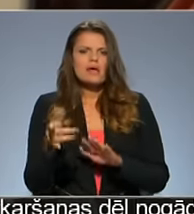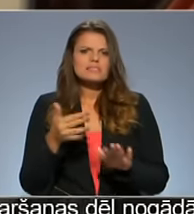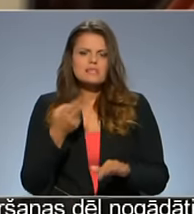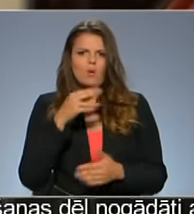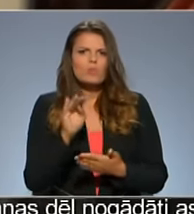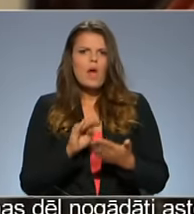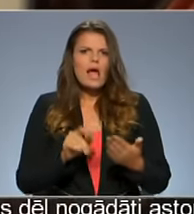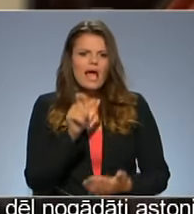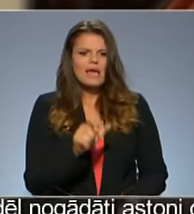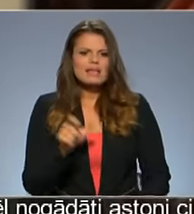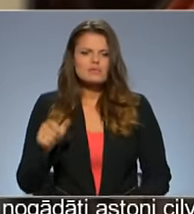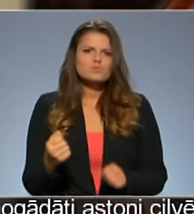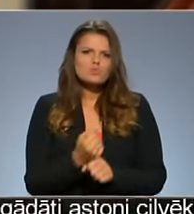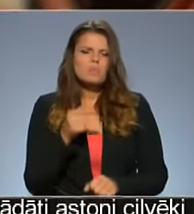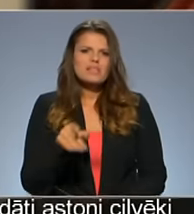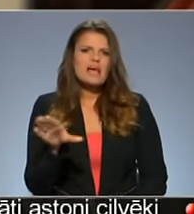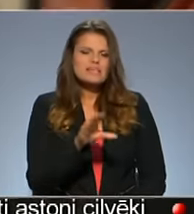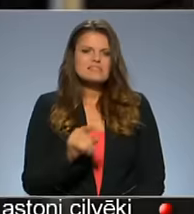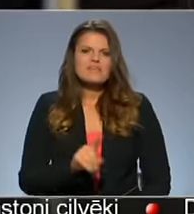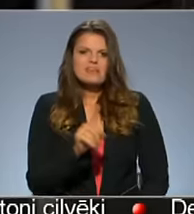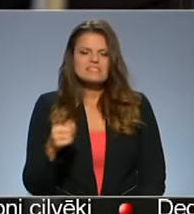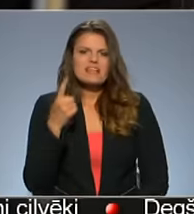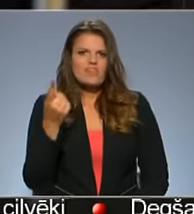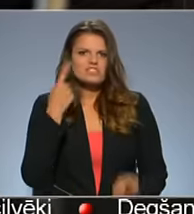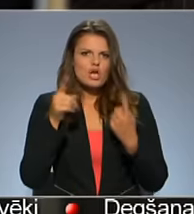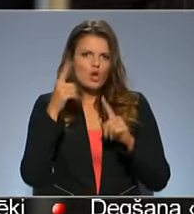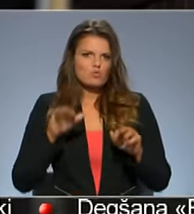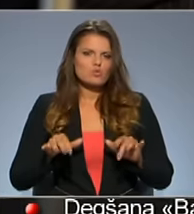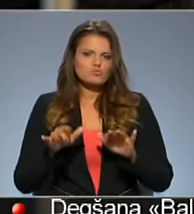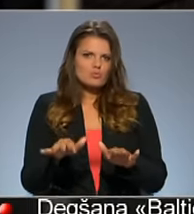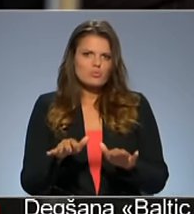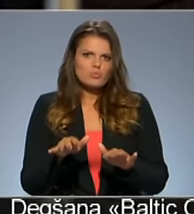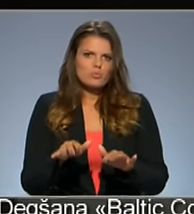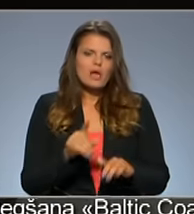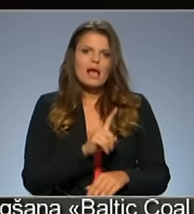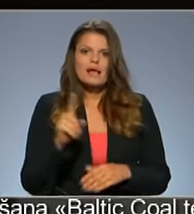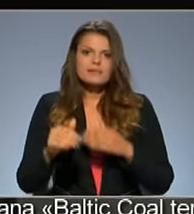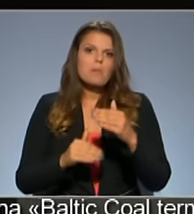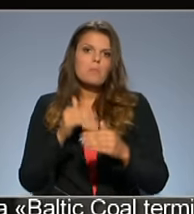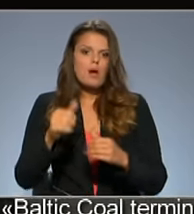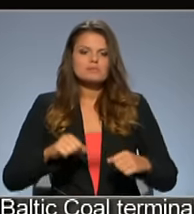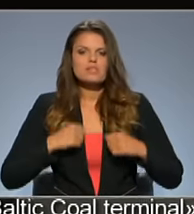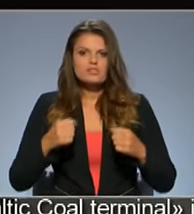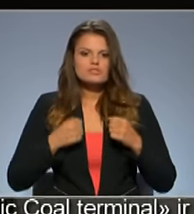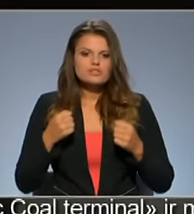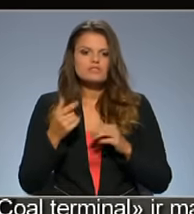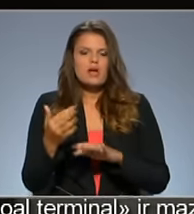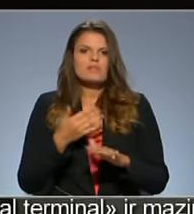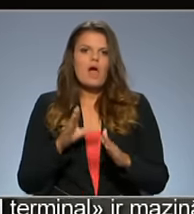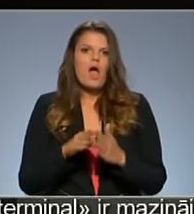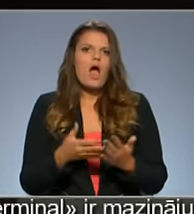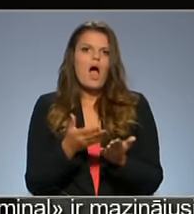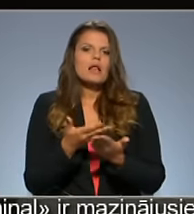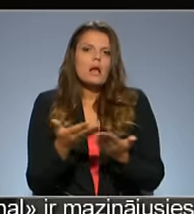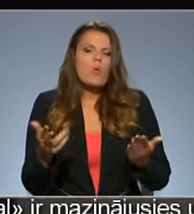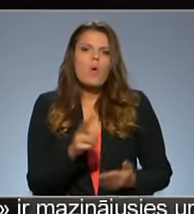rakstniekiem un tamlīdzīgi, tomēr tas viss ir viens radošais process. Katra paudze cenšas, vismaz cenšas nākt ar kaut ko, kas būtu